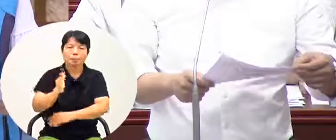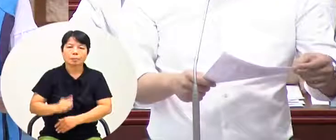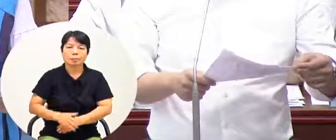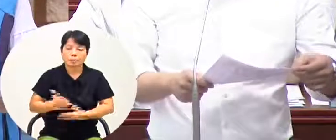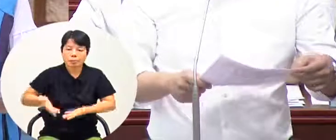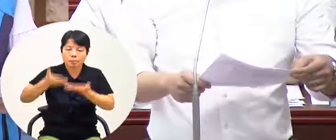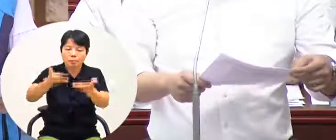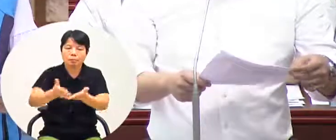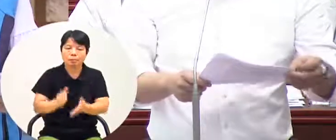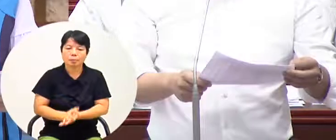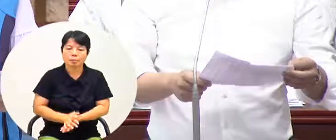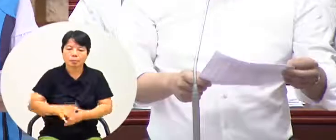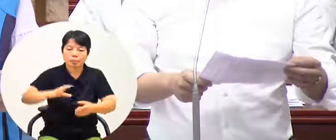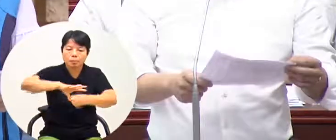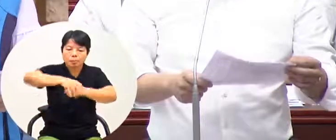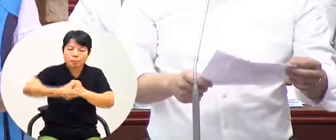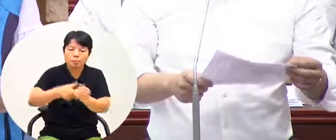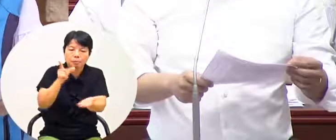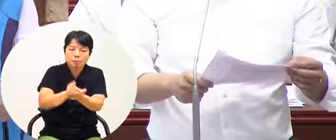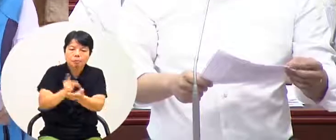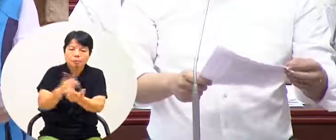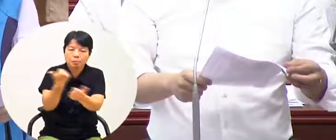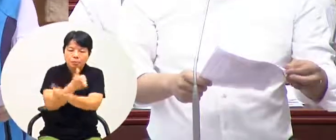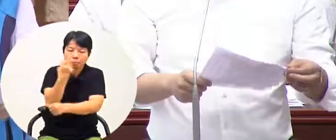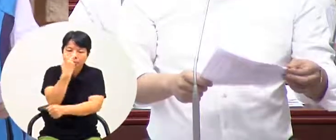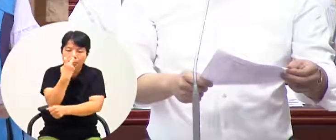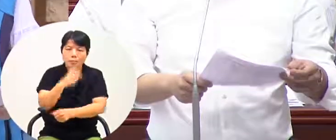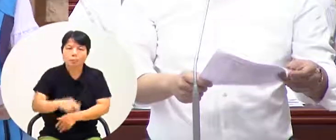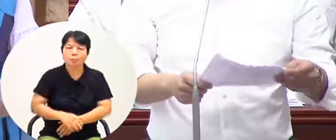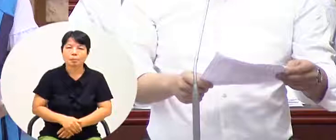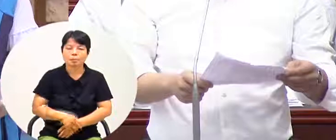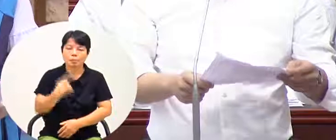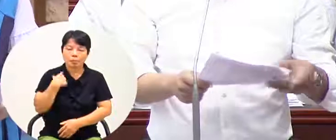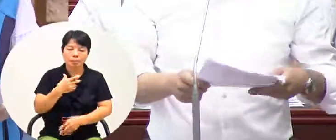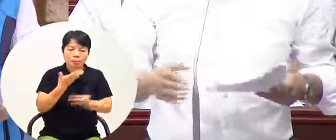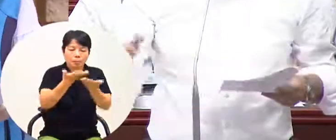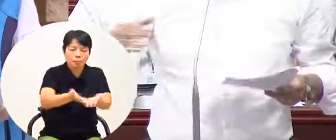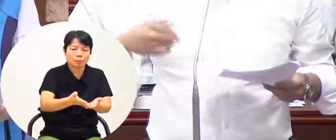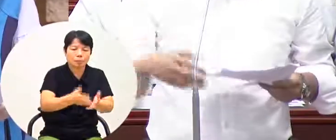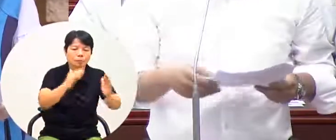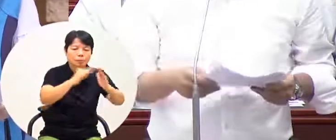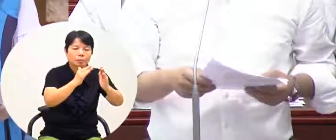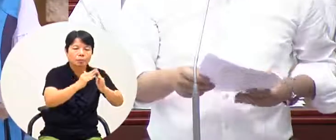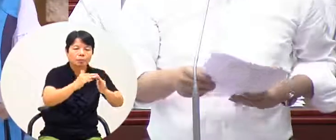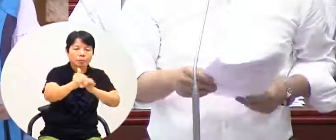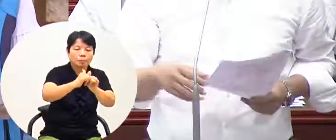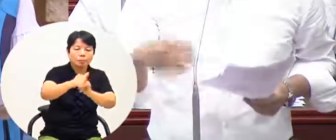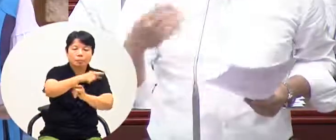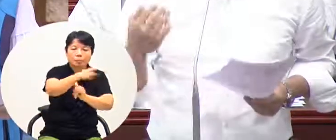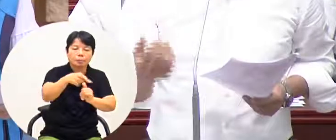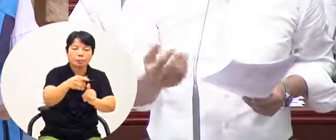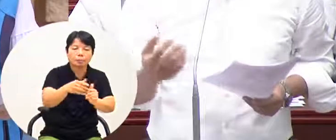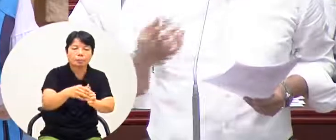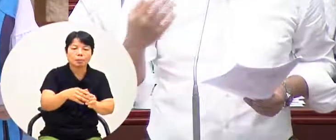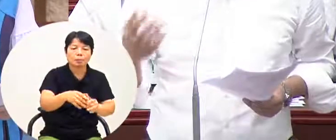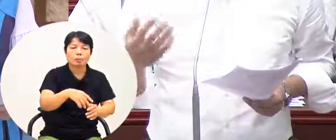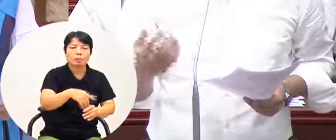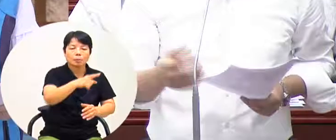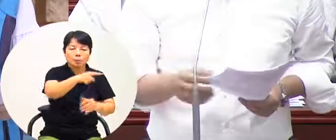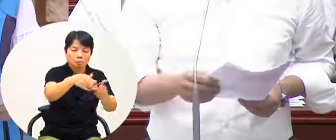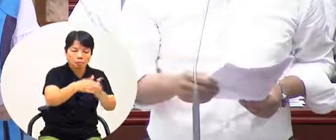这个方案，啊，透过这种民间的房屋的释出，然后由政府来去统筹，来去跟他们接洽，保证他们租